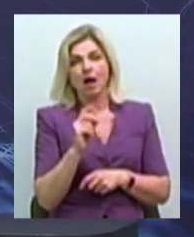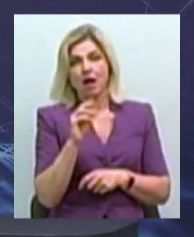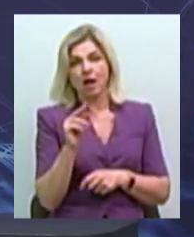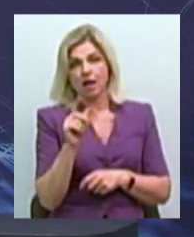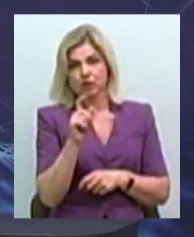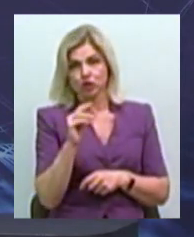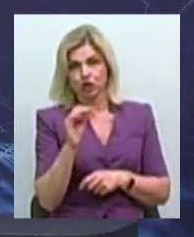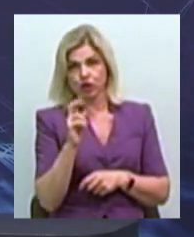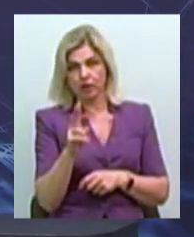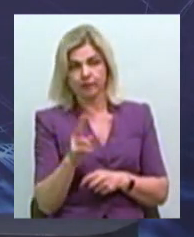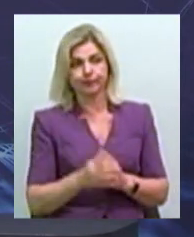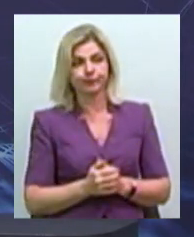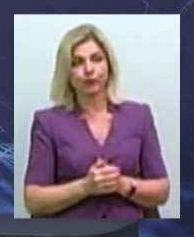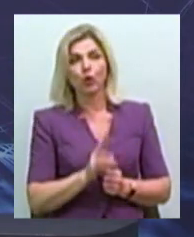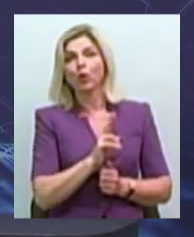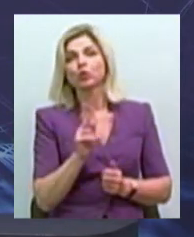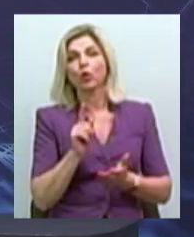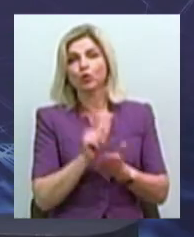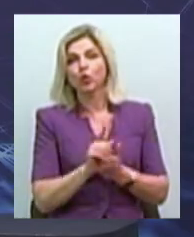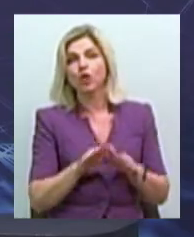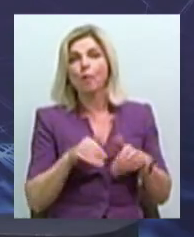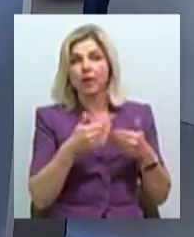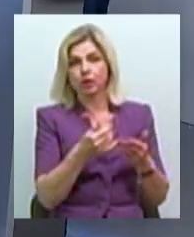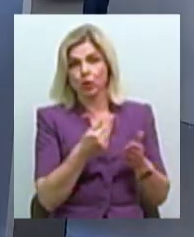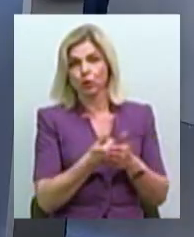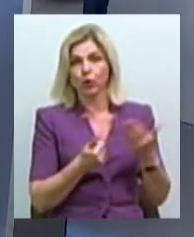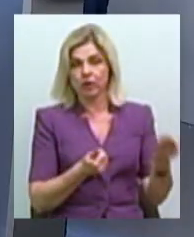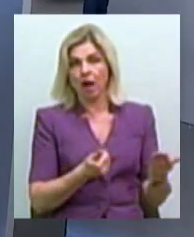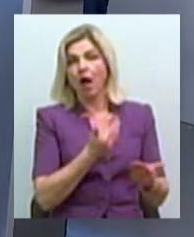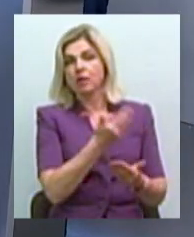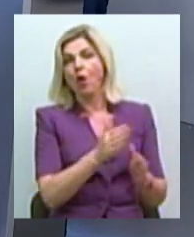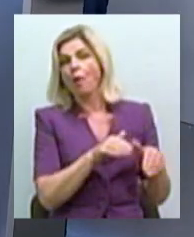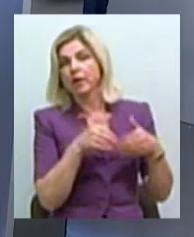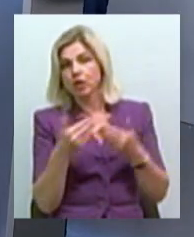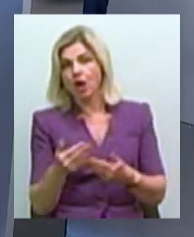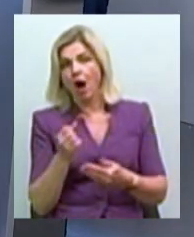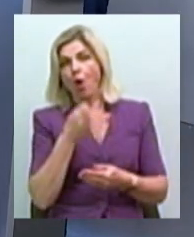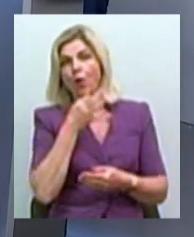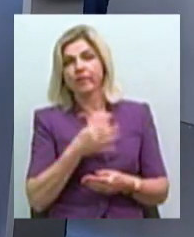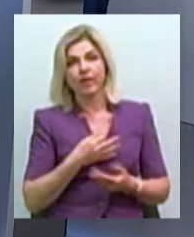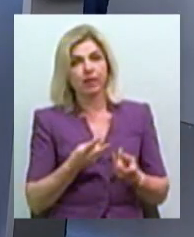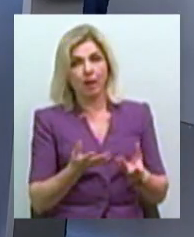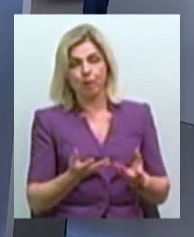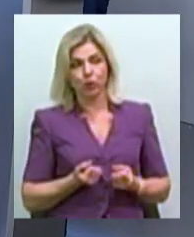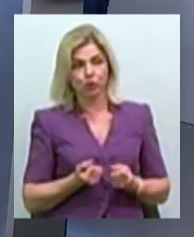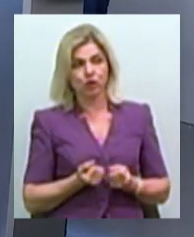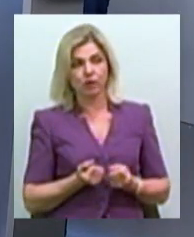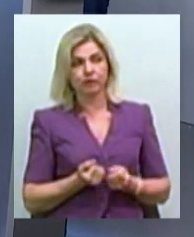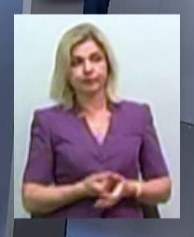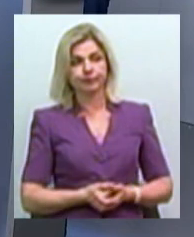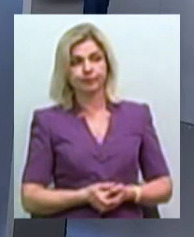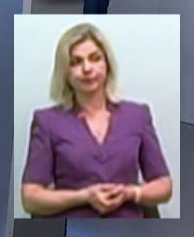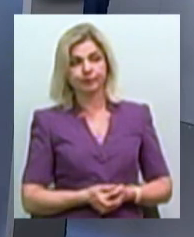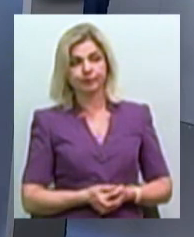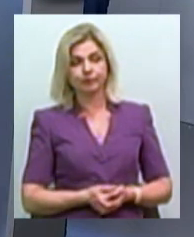сейчас... Кто с мая будет завернуться до них? Они обращались, в ответ не получили никакого японцы ответа. Заталось. Да,